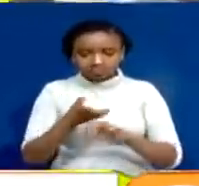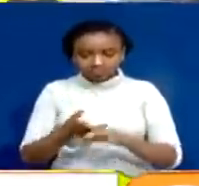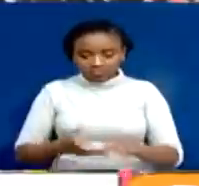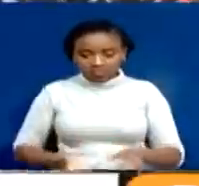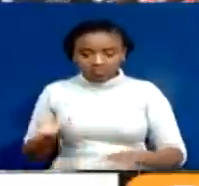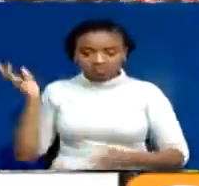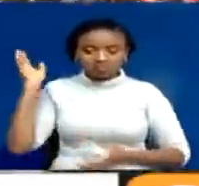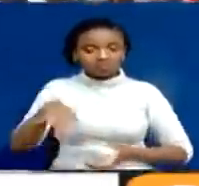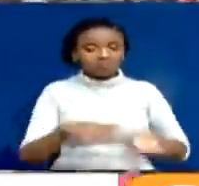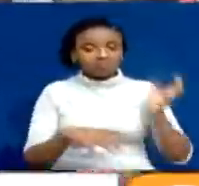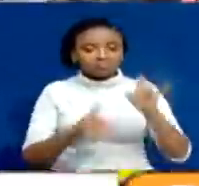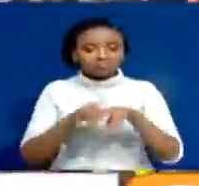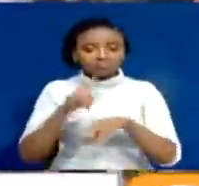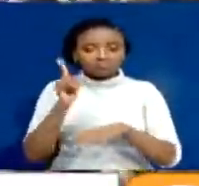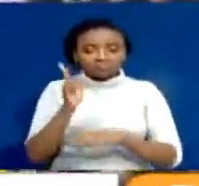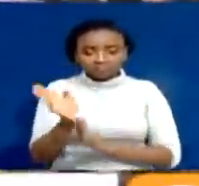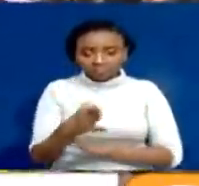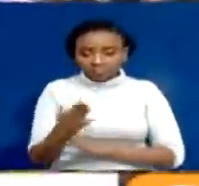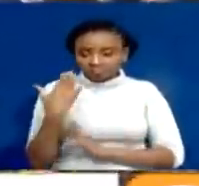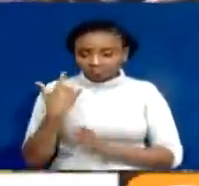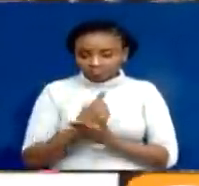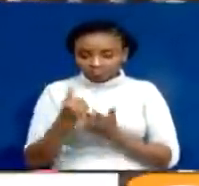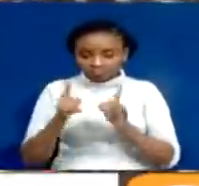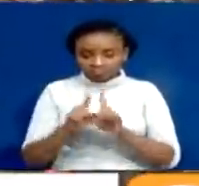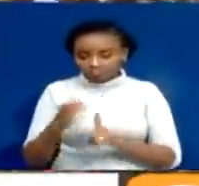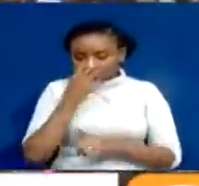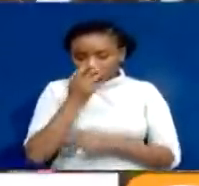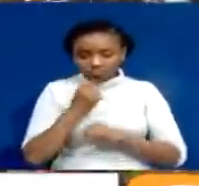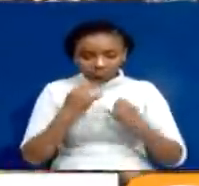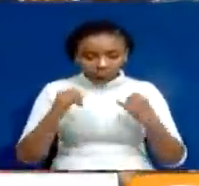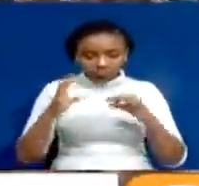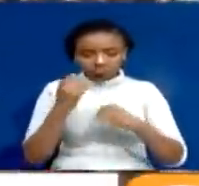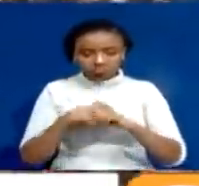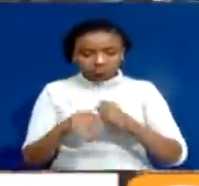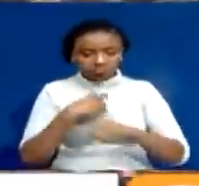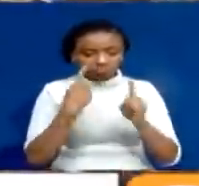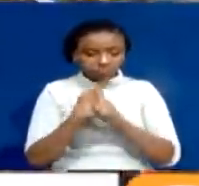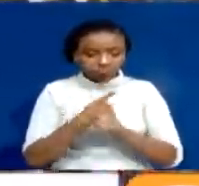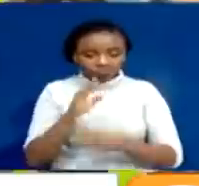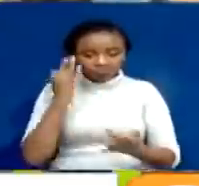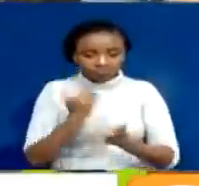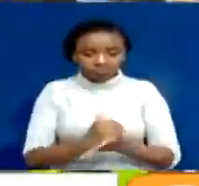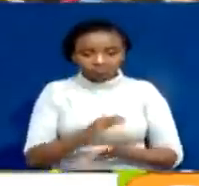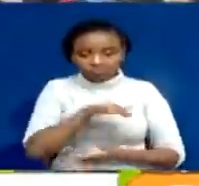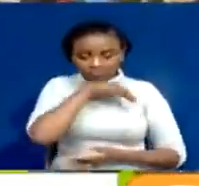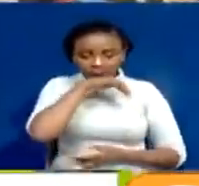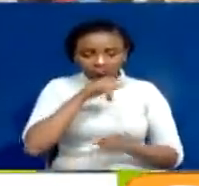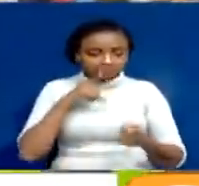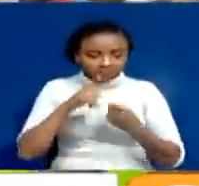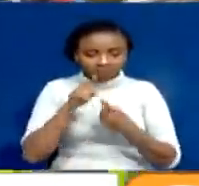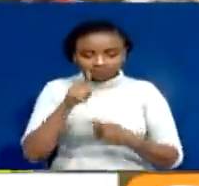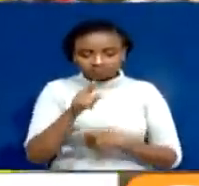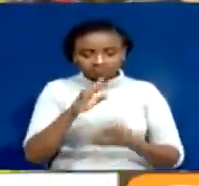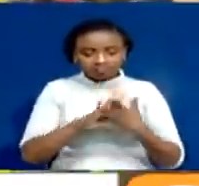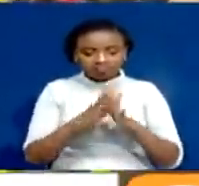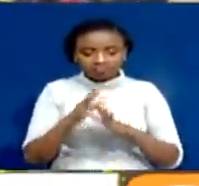msafara wake siku ya Alhamisi. Ruto aliweka wazi juhudi zake za kumpiga jeki kinara wa ODM Raila Odinga hadi akawa waziri mkuu